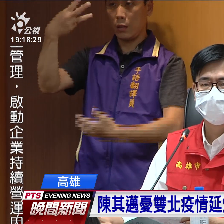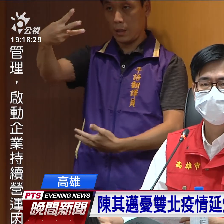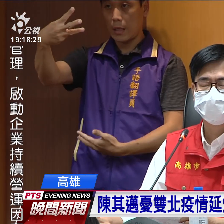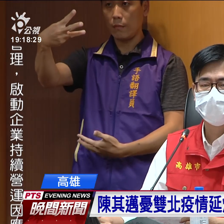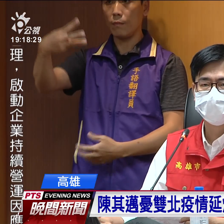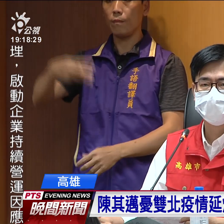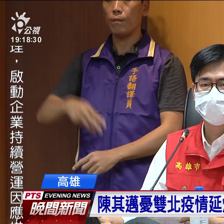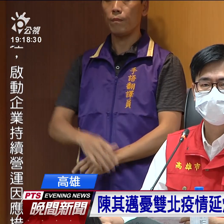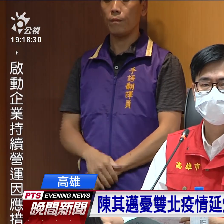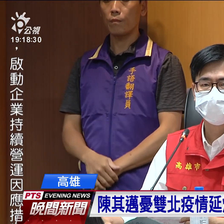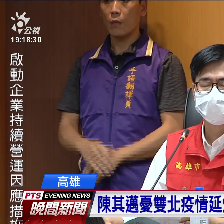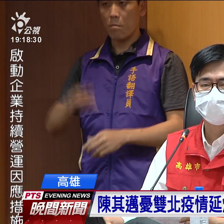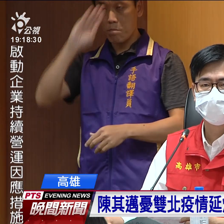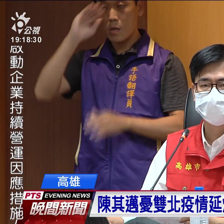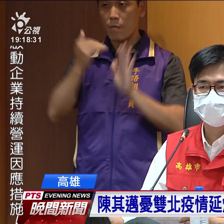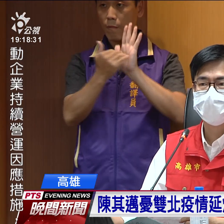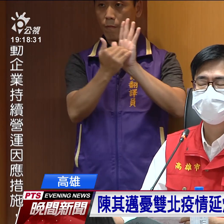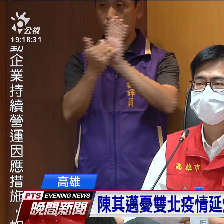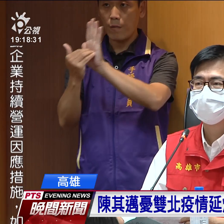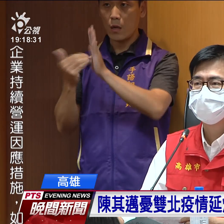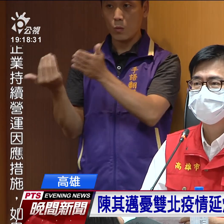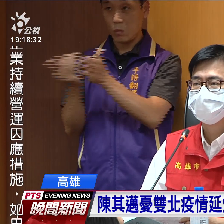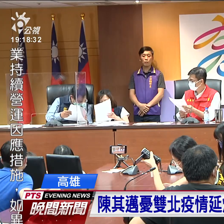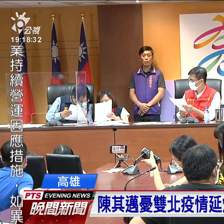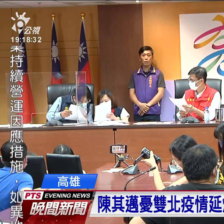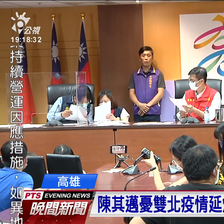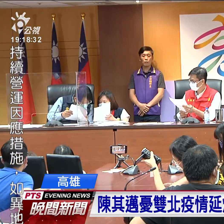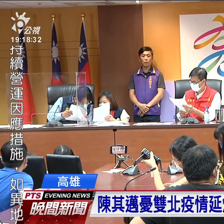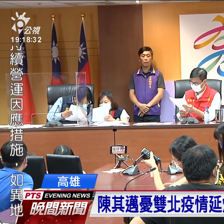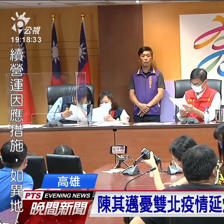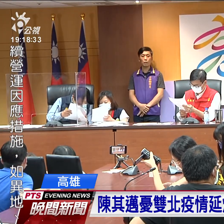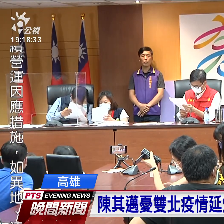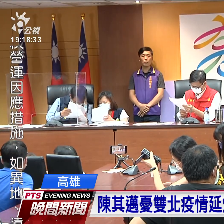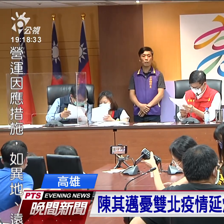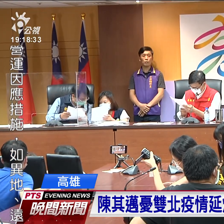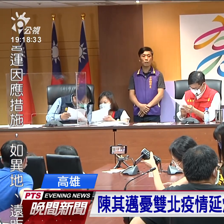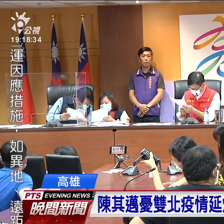迈忧心忡忡，呼吁民众不管是买东西或倒垃圾，外出务必